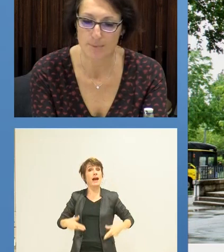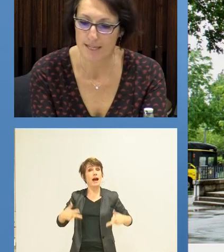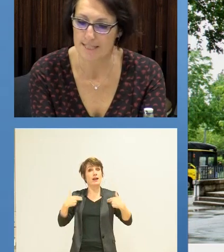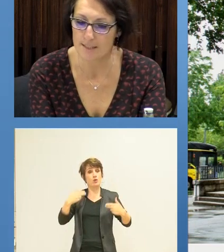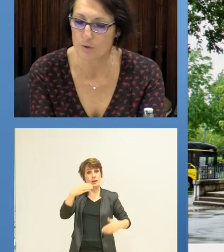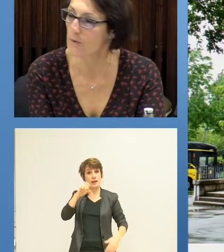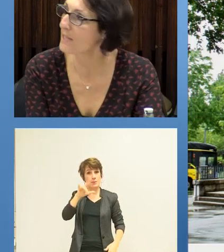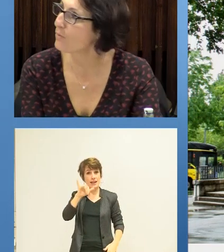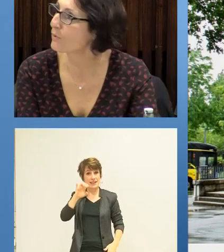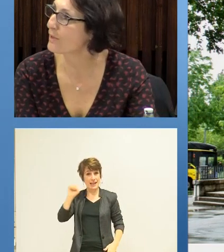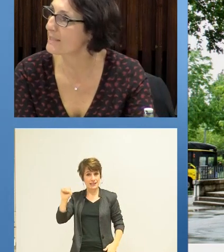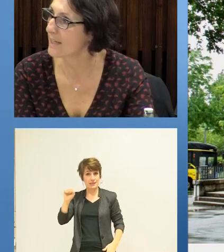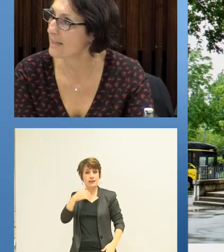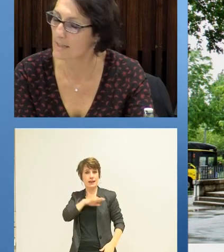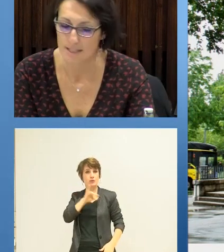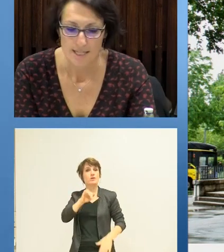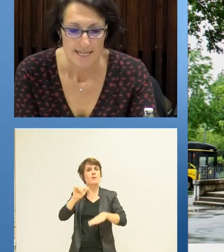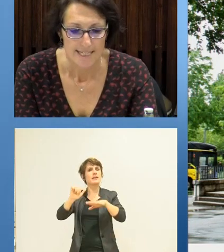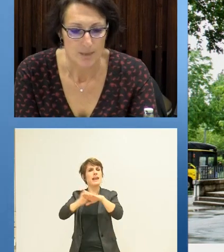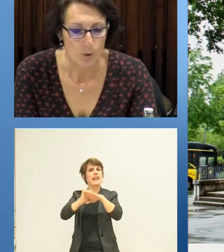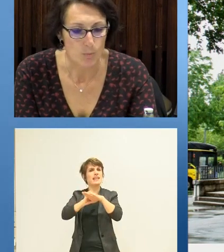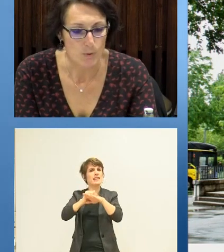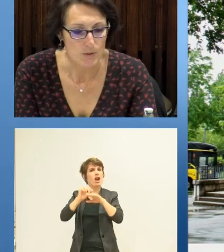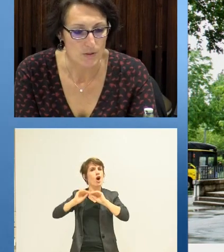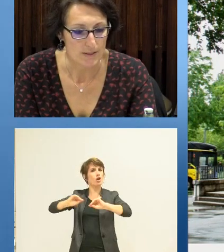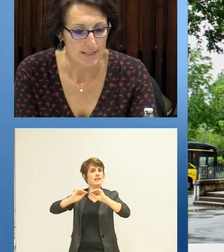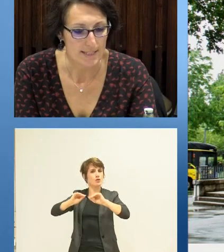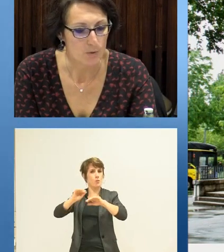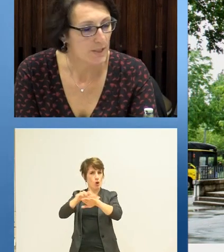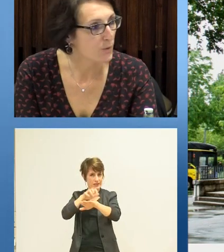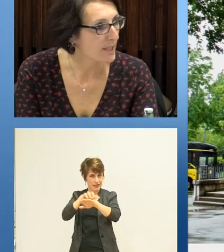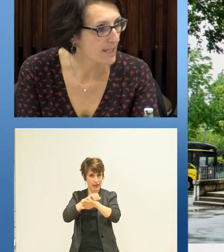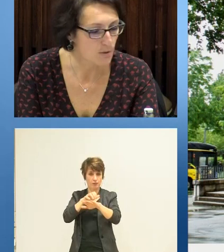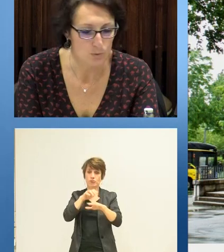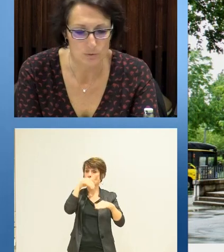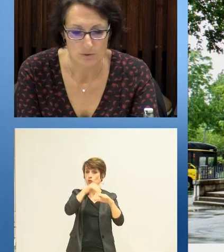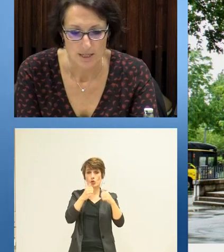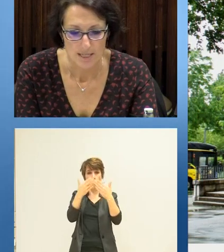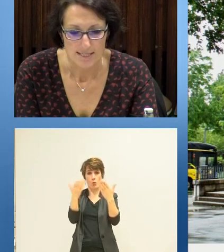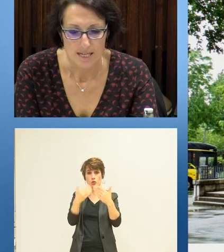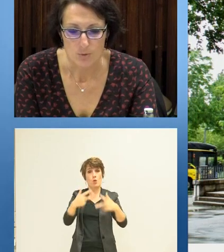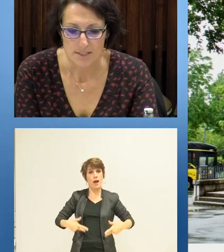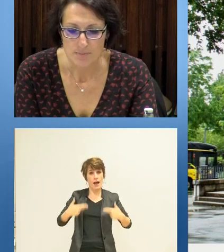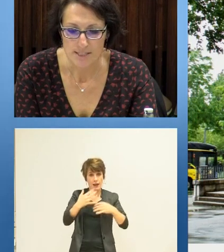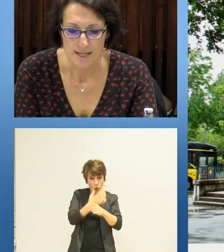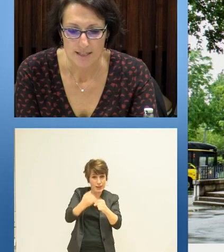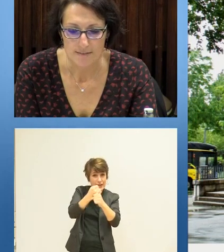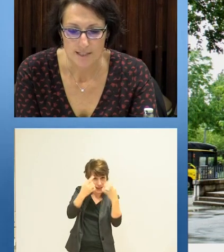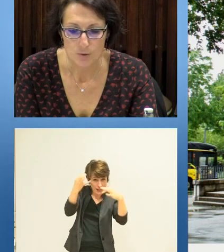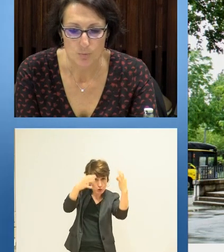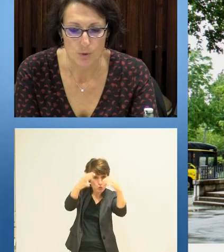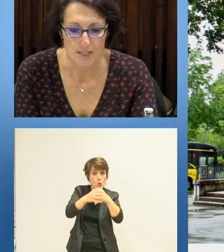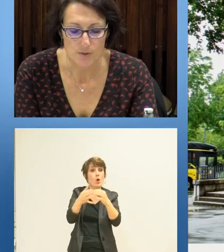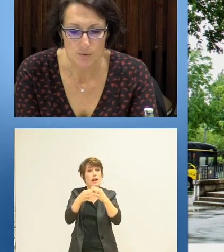porté par la ligue de l'enseignement de l'isère il propose des ateliers de création salle multimédia